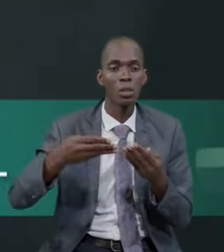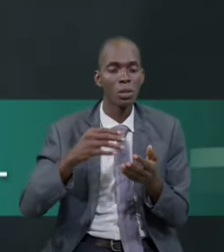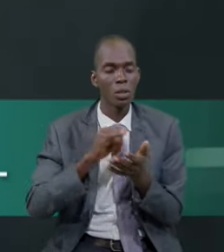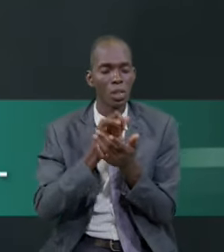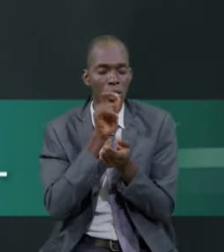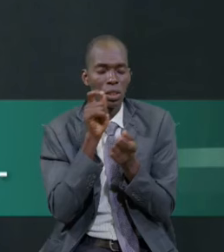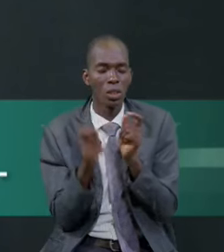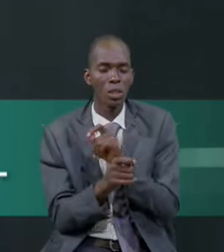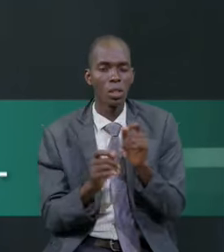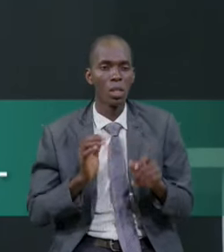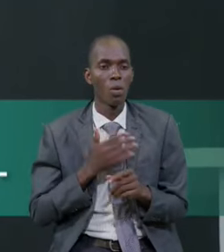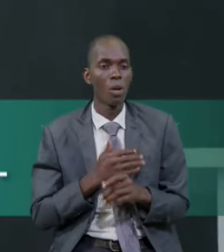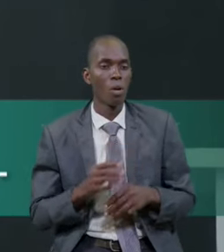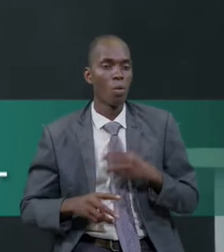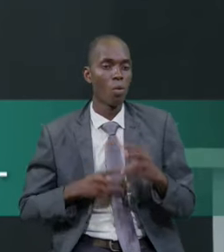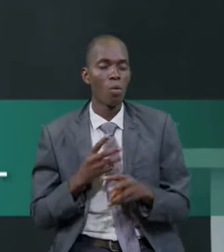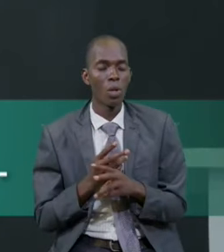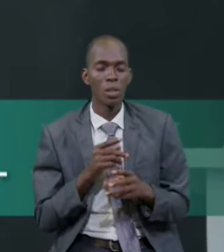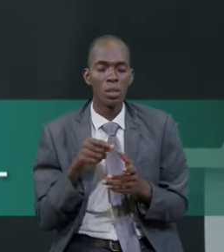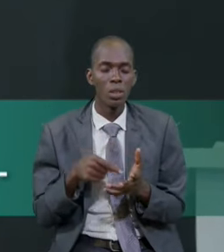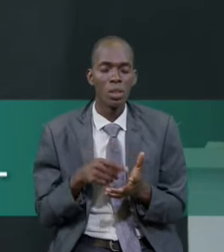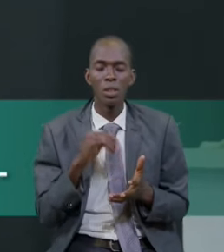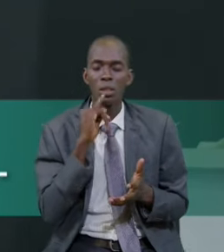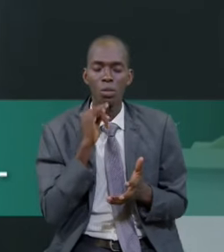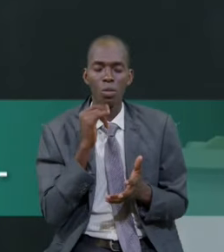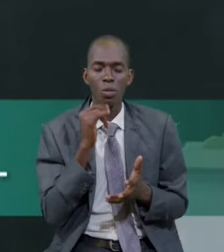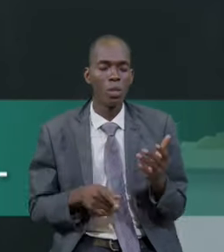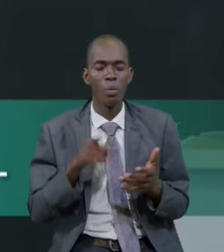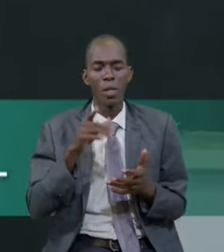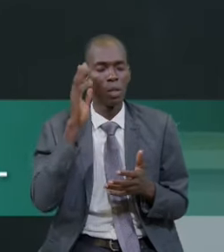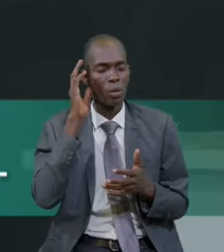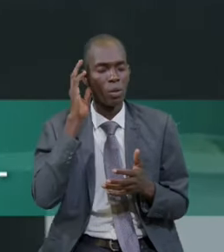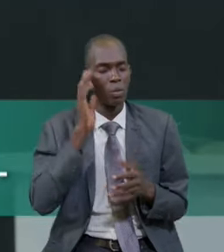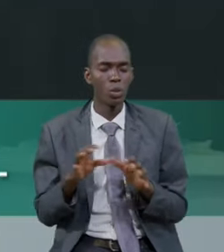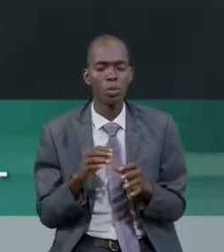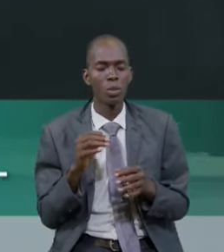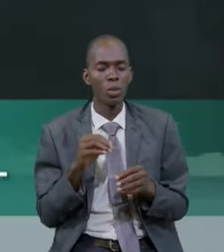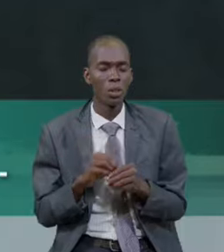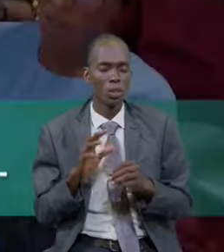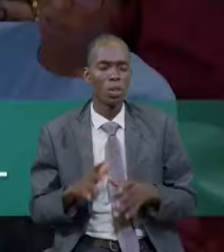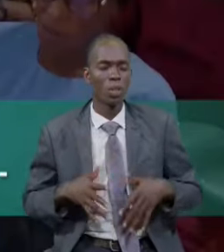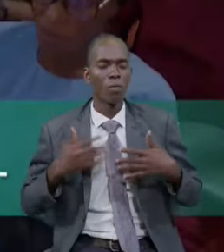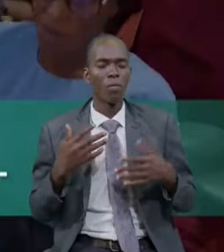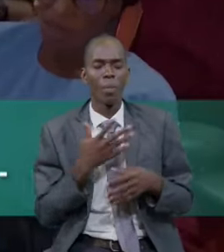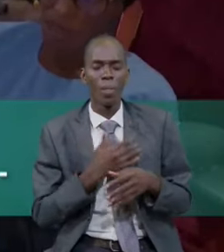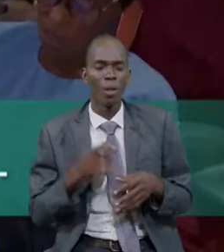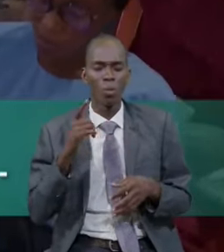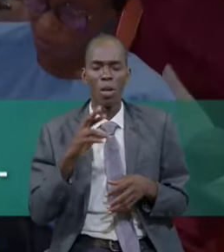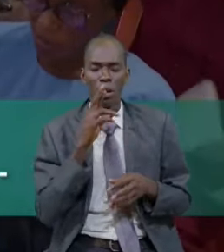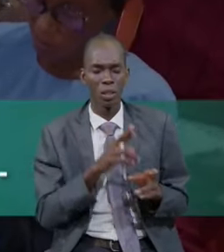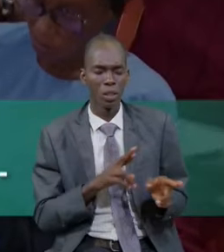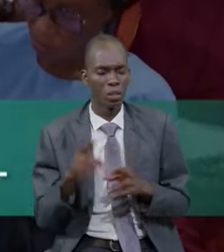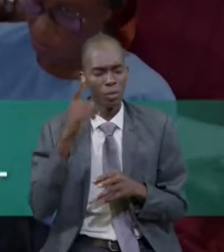monde, voici ce que cela produira dans ta vie. Et tu es prêt pour l'onction